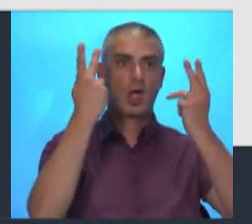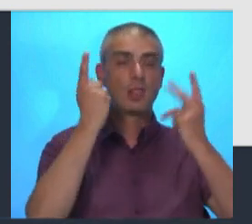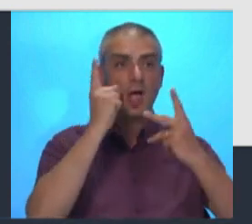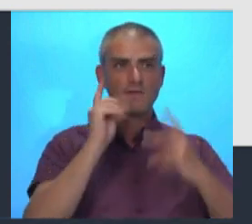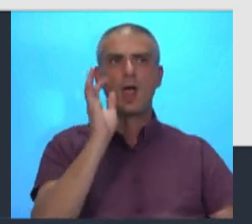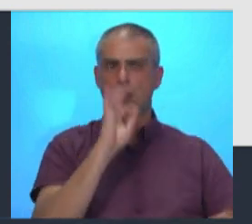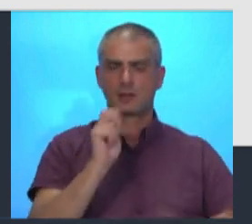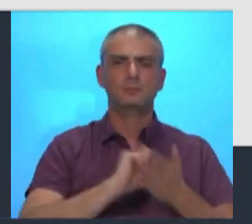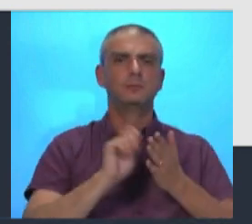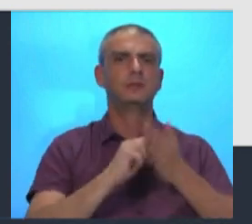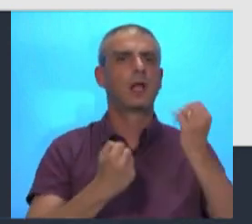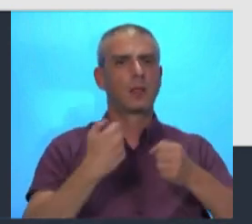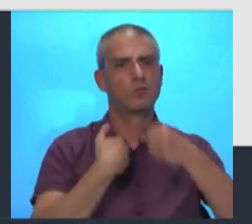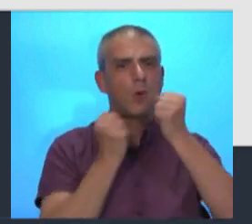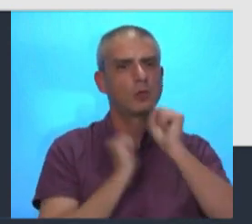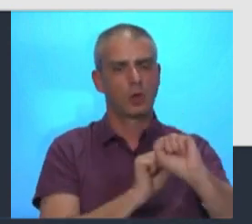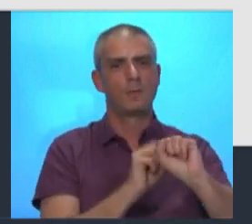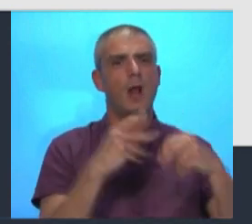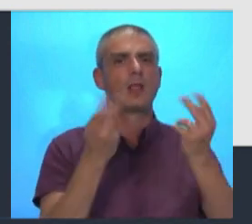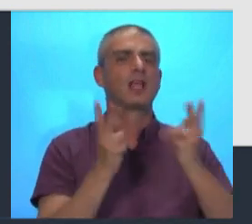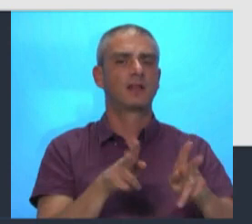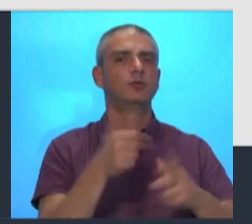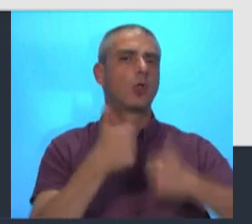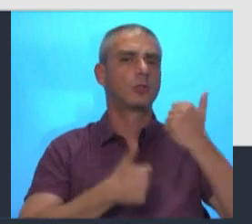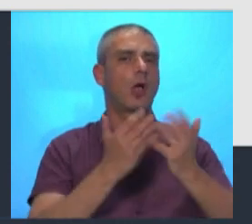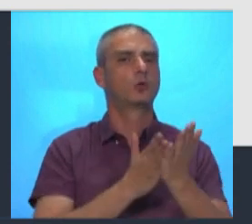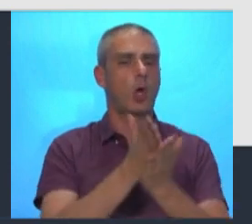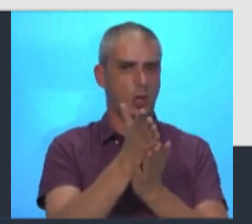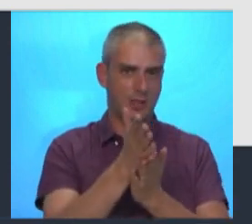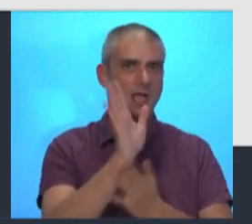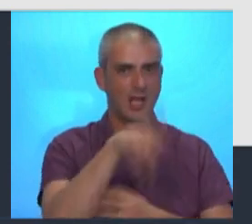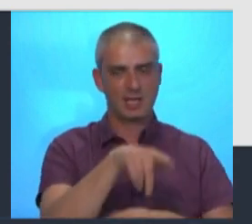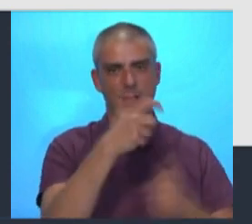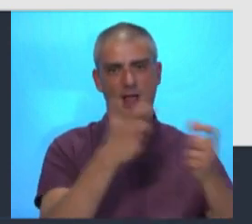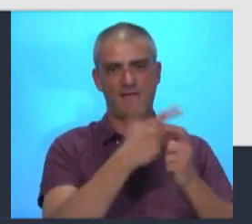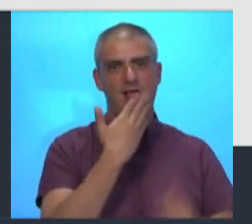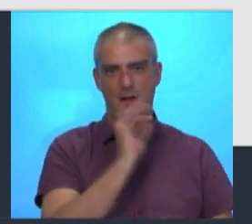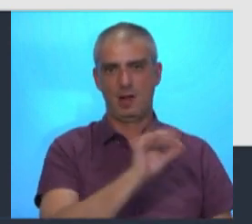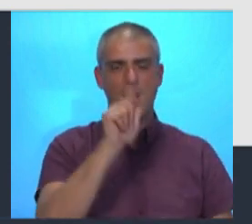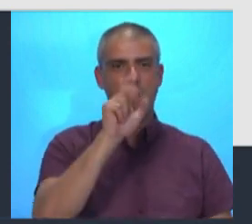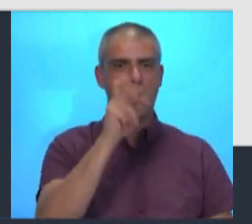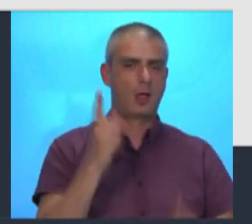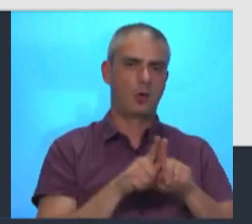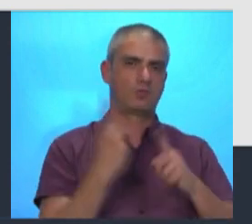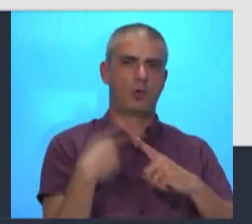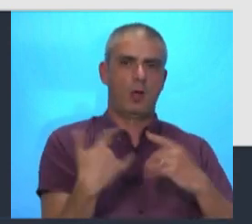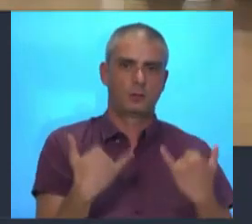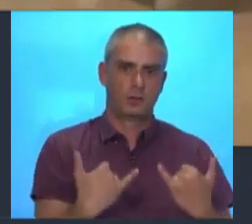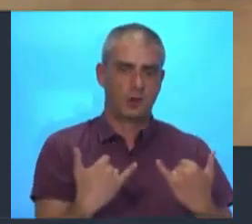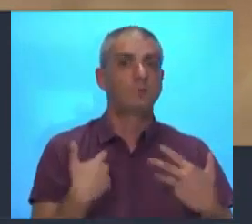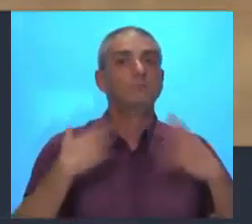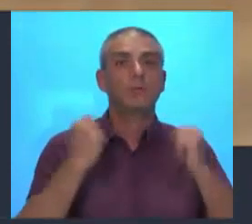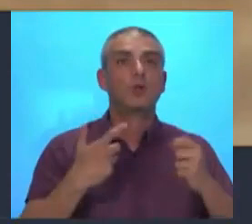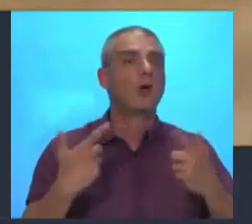זאת, משרד התחבורה תומך במתן אפשרות לתחרות הוגנת גם לאל על כפי שנעשה עד עכשיו. אין ספק,